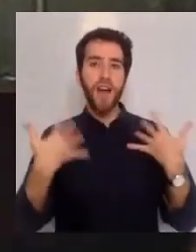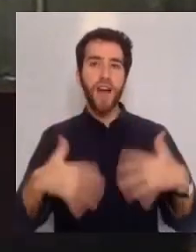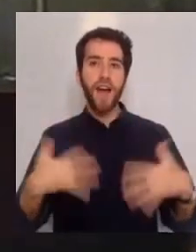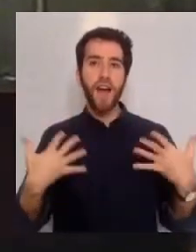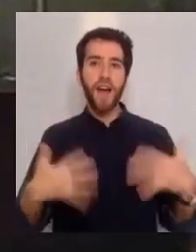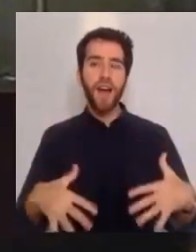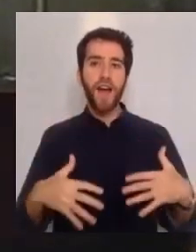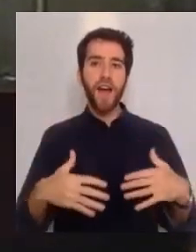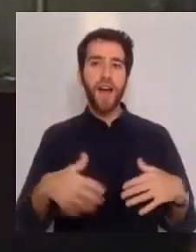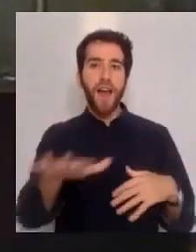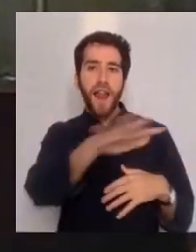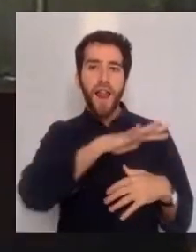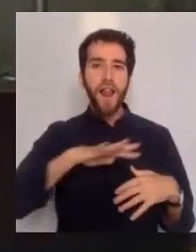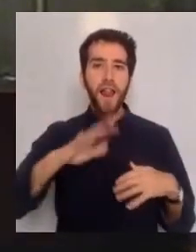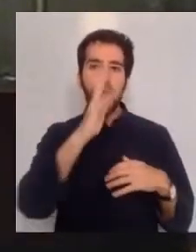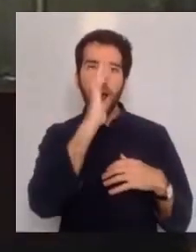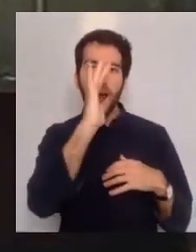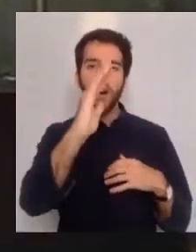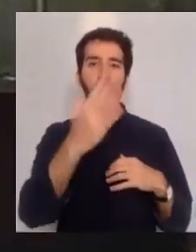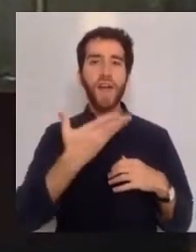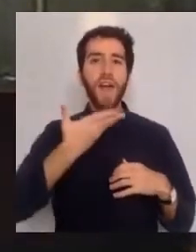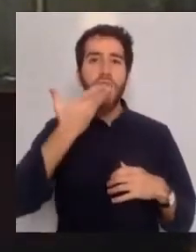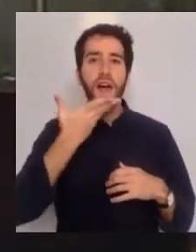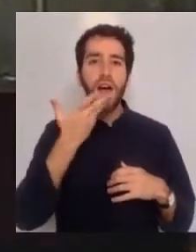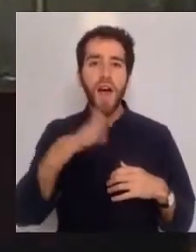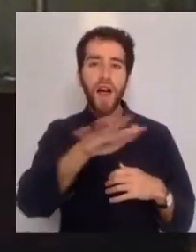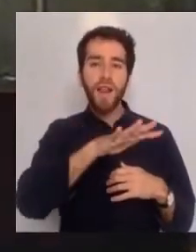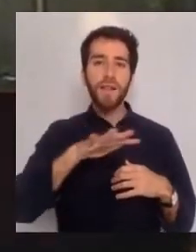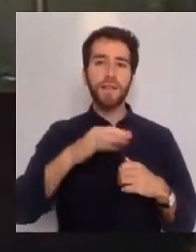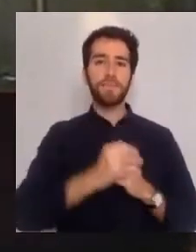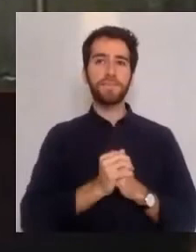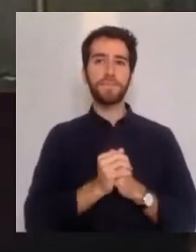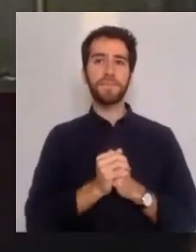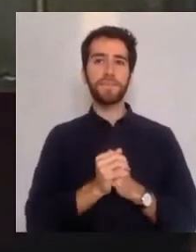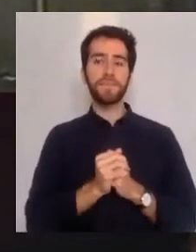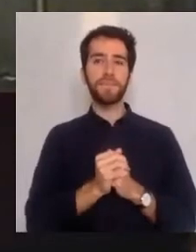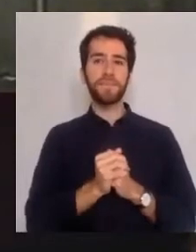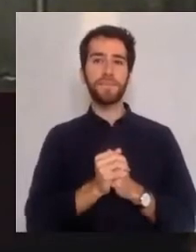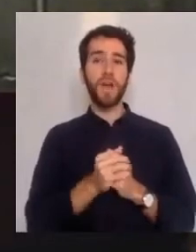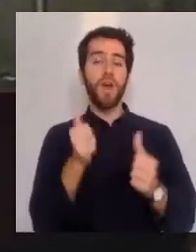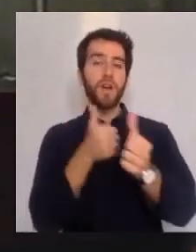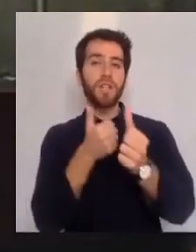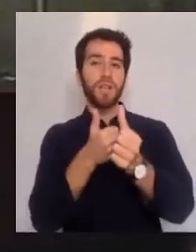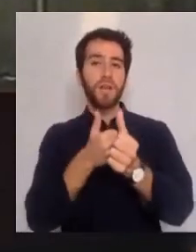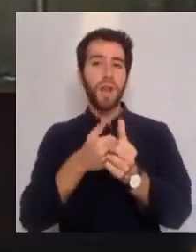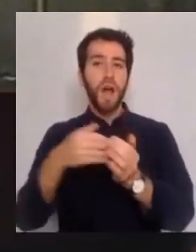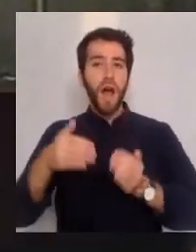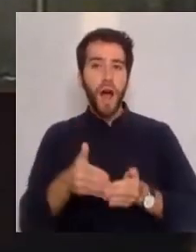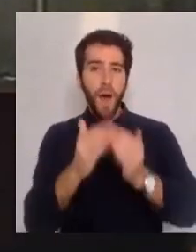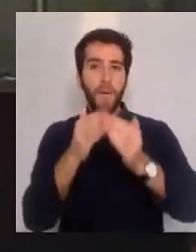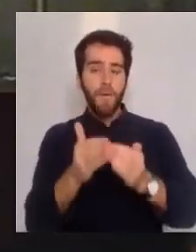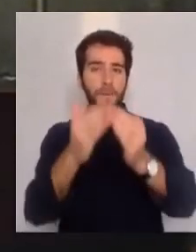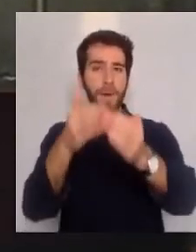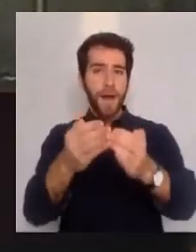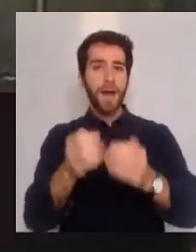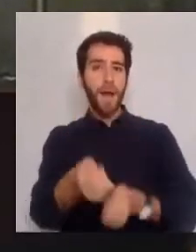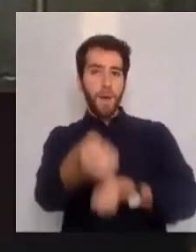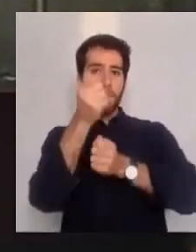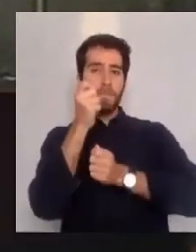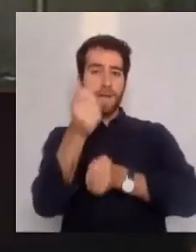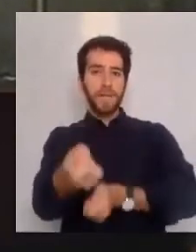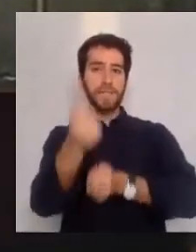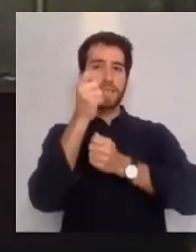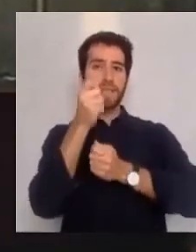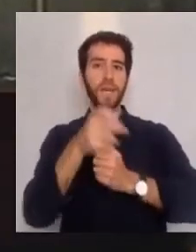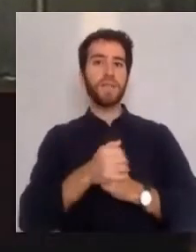Després de la mort de Jesús, mentre els deixebles són a la barca pescant al llac de Galilea, se'ls apropa un